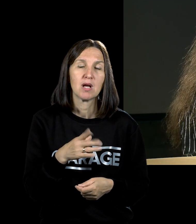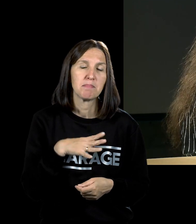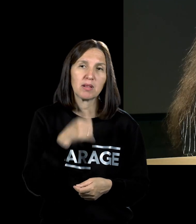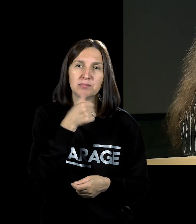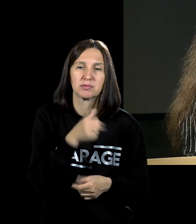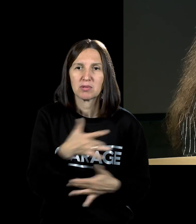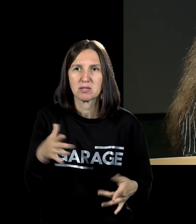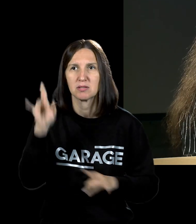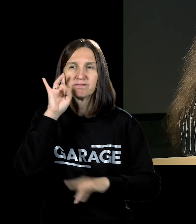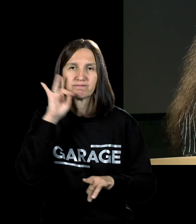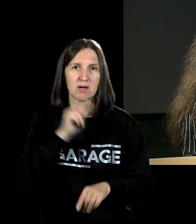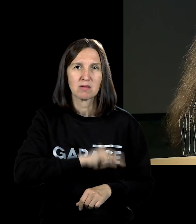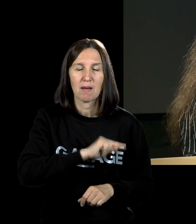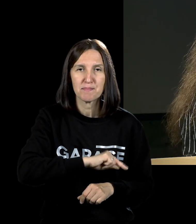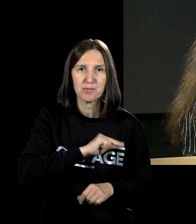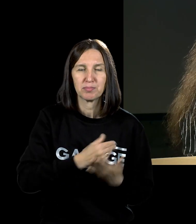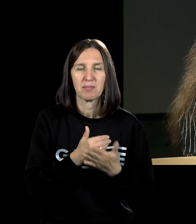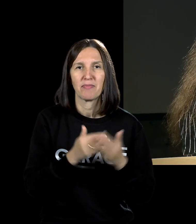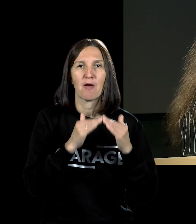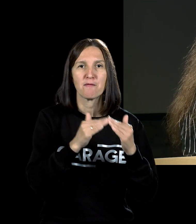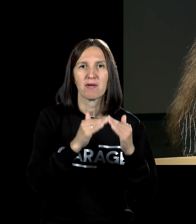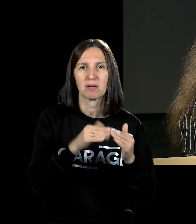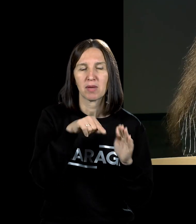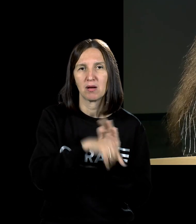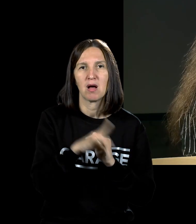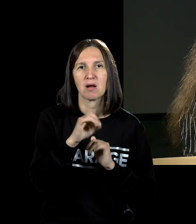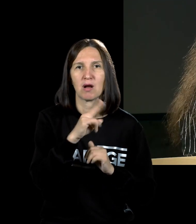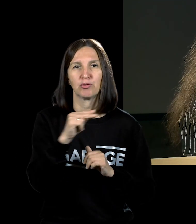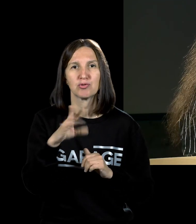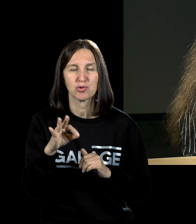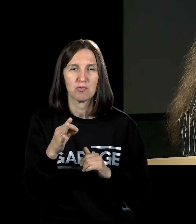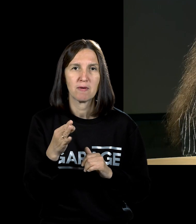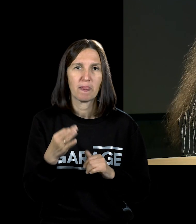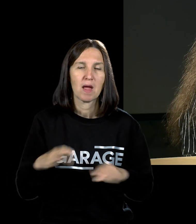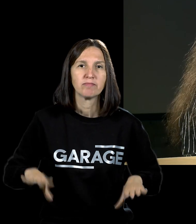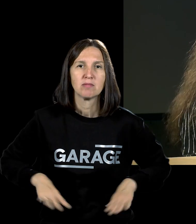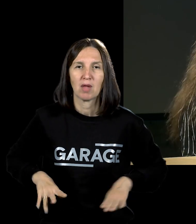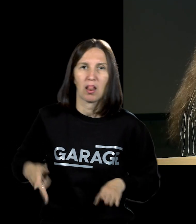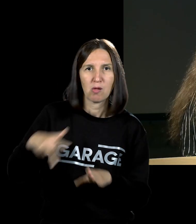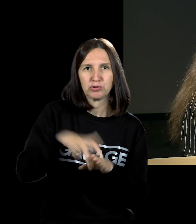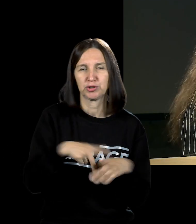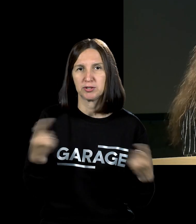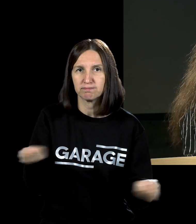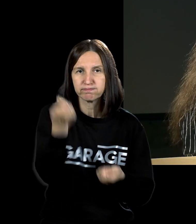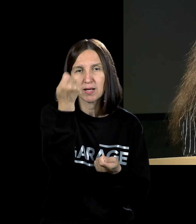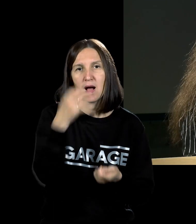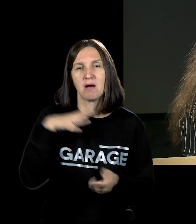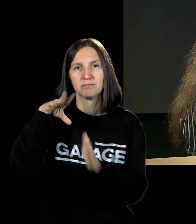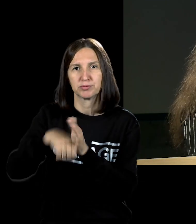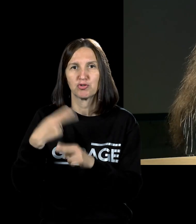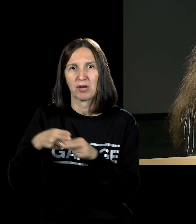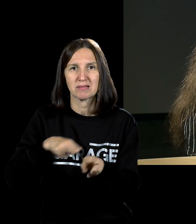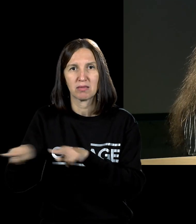обыденных работ. Работал на ферме, да, объездчиком, на ранчо, объездчиком лошади, он работал на железной